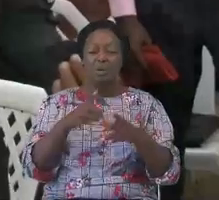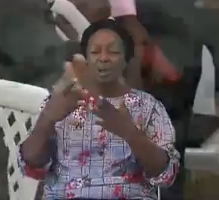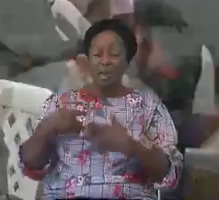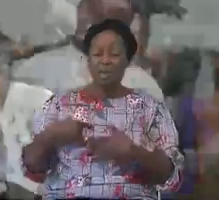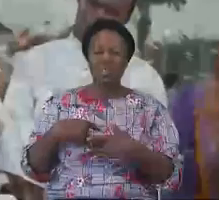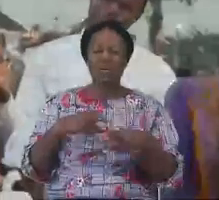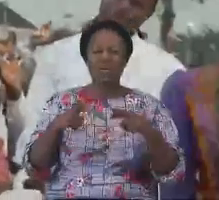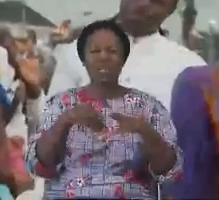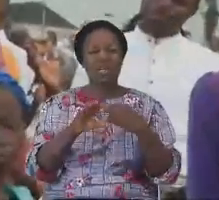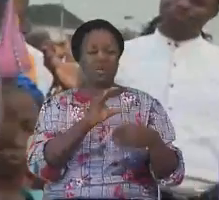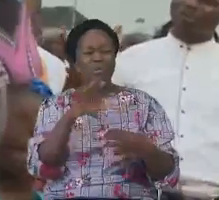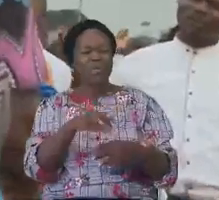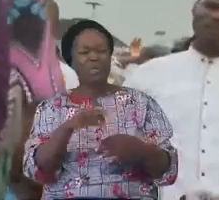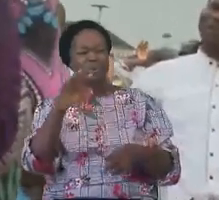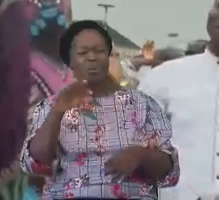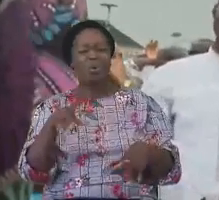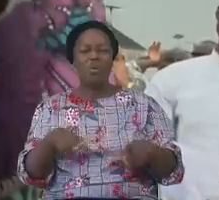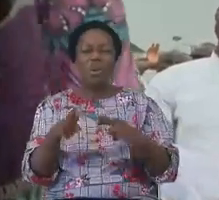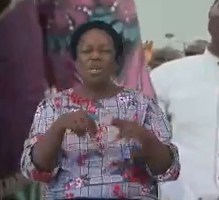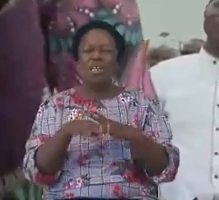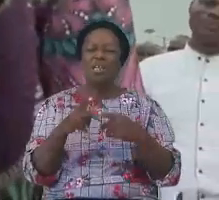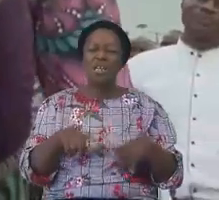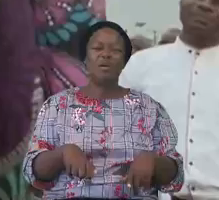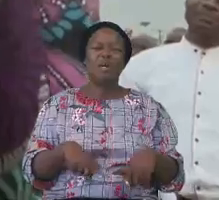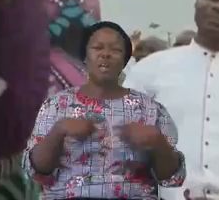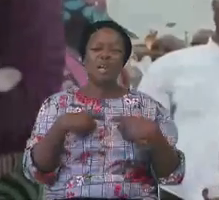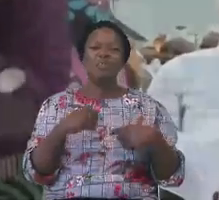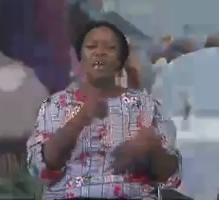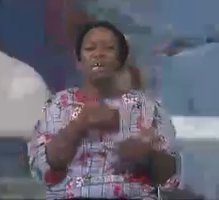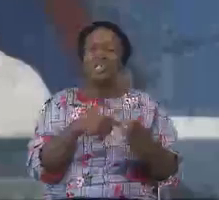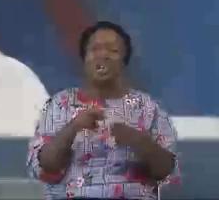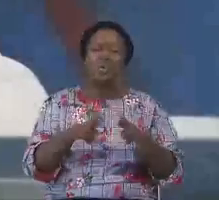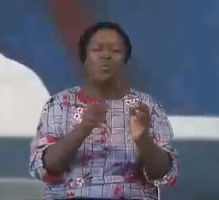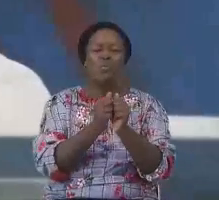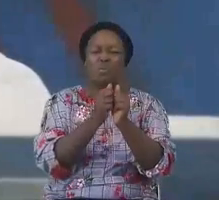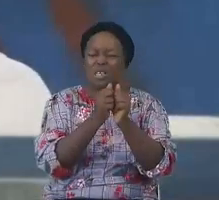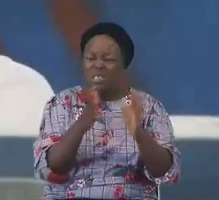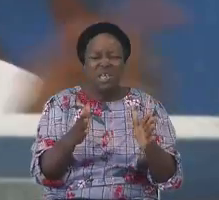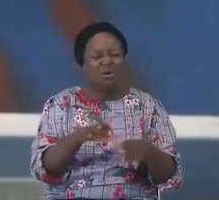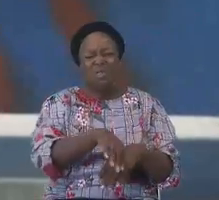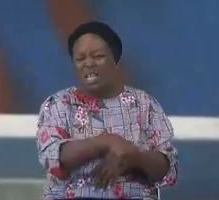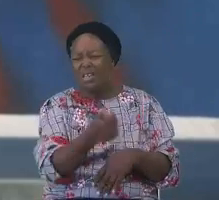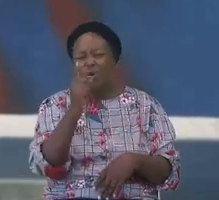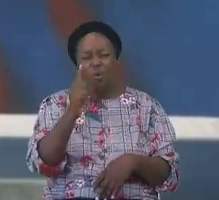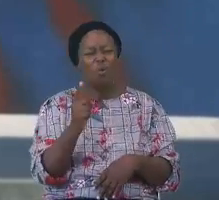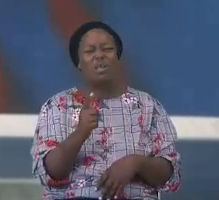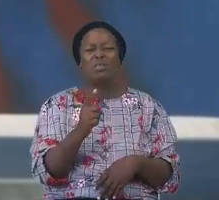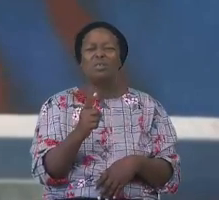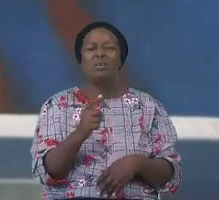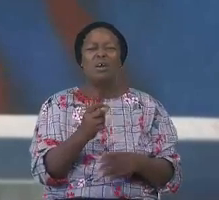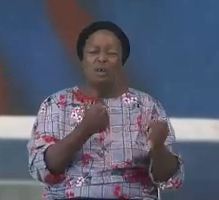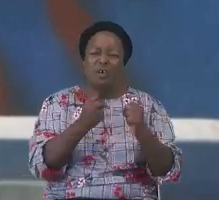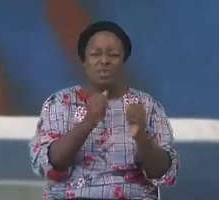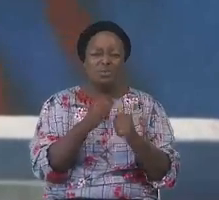maintenant. Règne dans nos cœurs. Règne dans nos âmes. Règne dans nos vies.